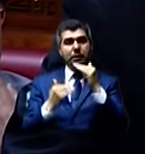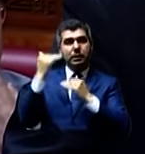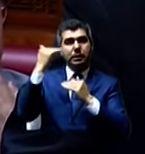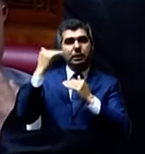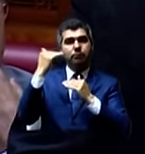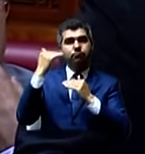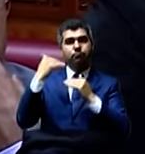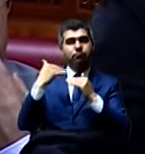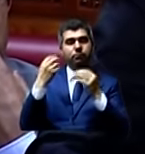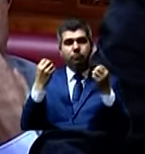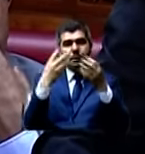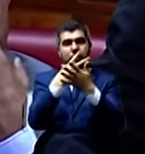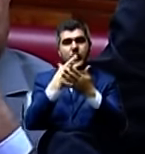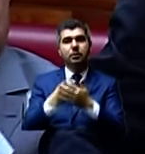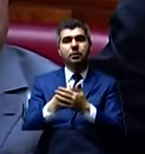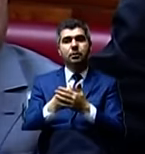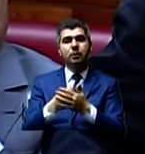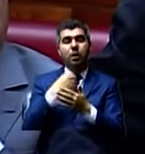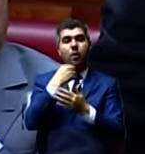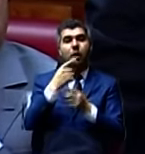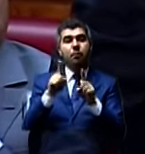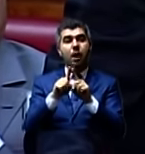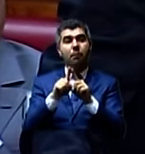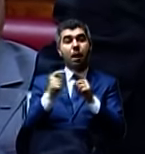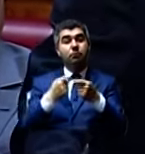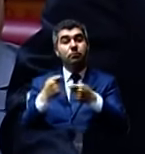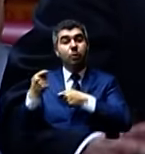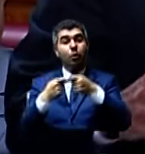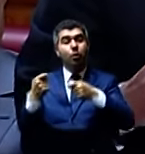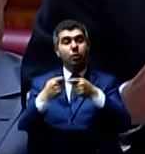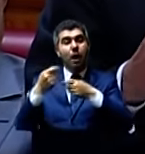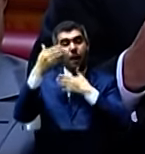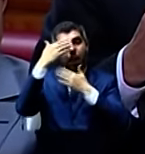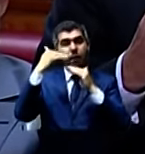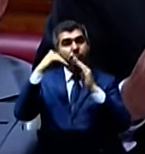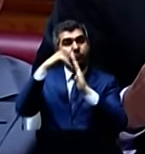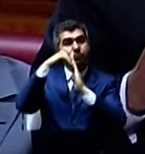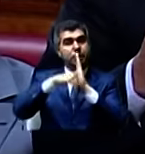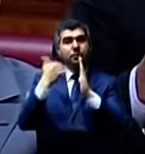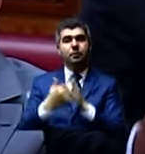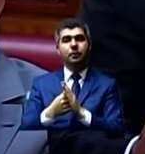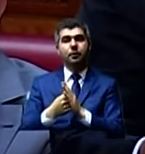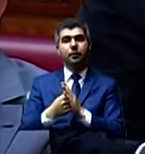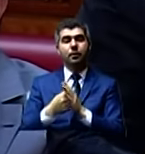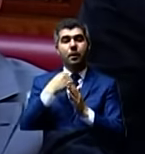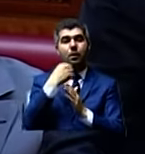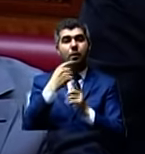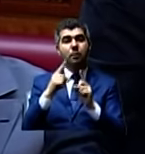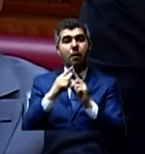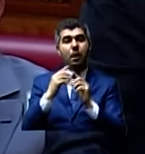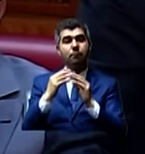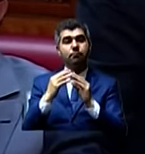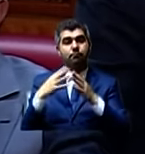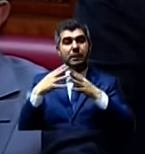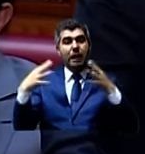الأسعار راه هذا كيمس الاقتصاد الوطني. حنا متحكمين في التدخل.